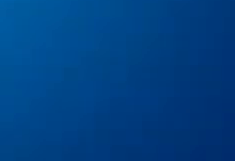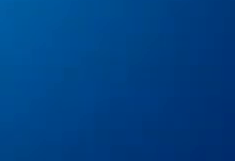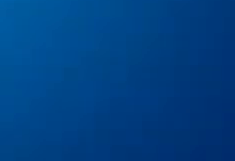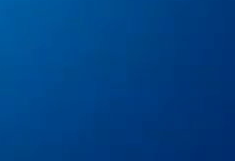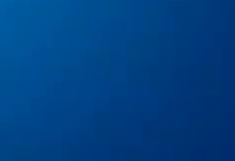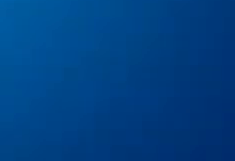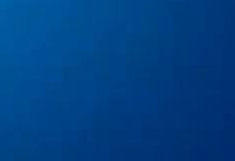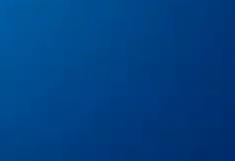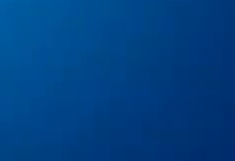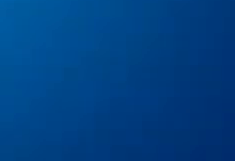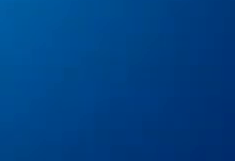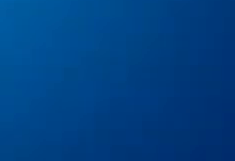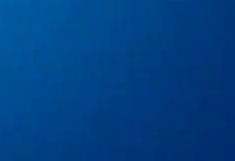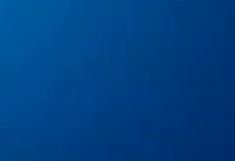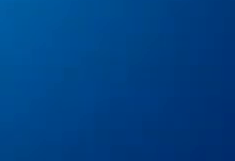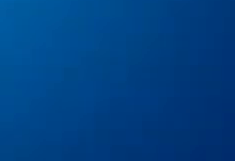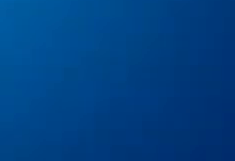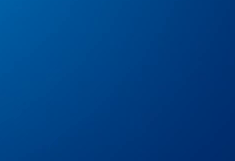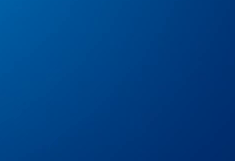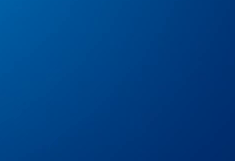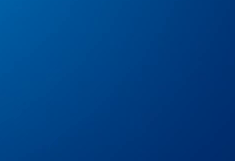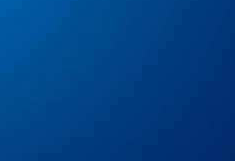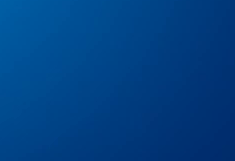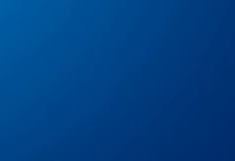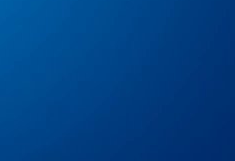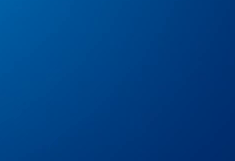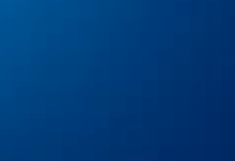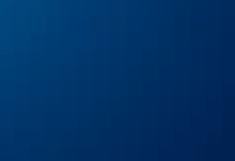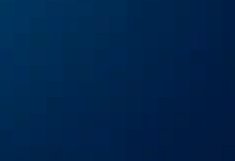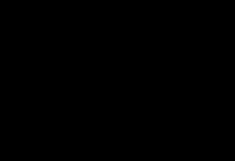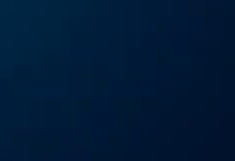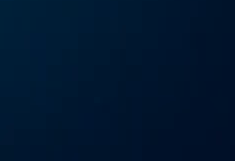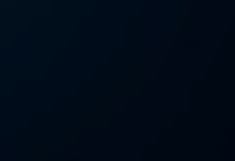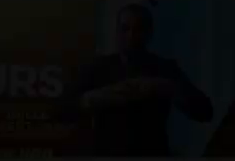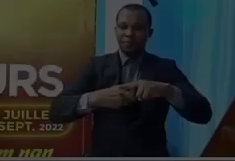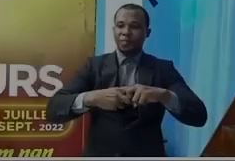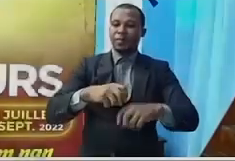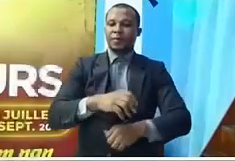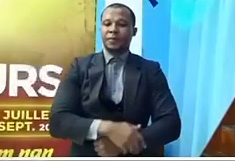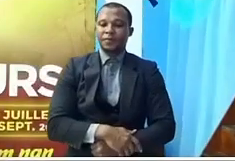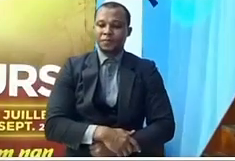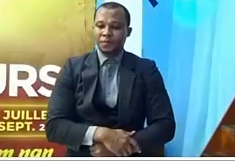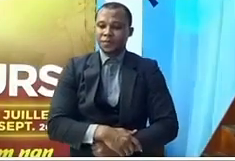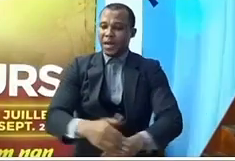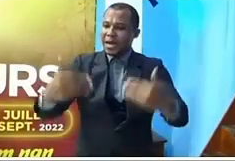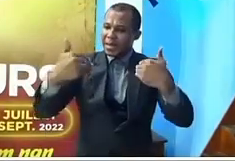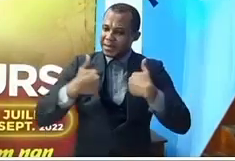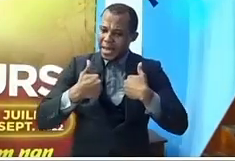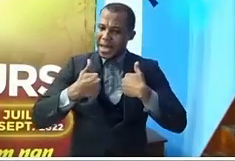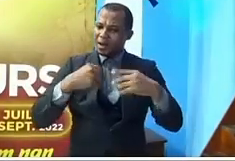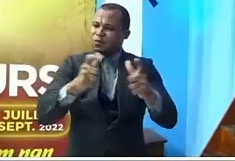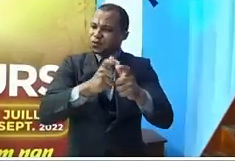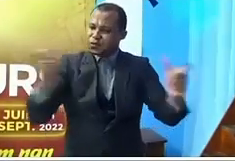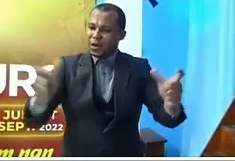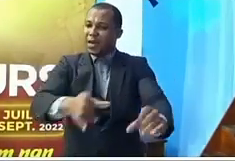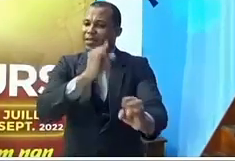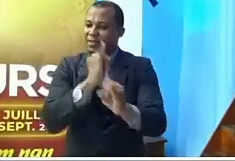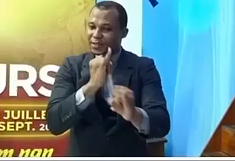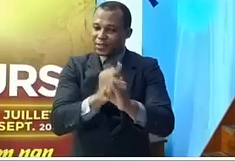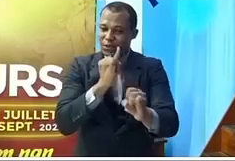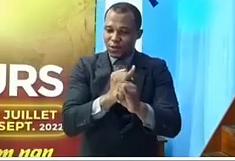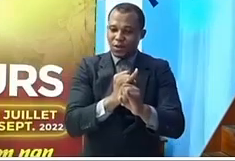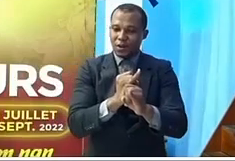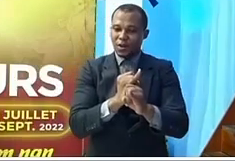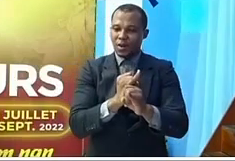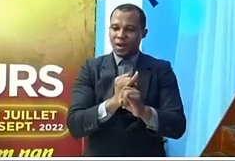les yeux fermés, doucement t'entends. Groupe une grande institution dans le pays, il n'y a qu'à faire l'école